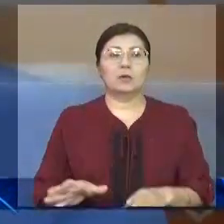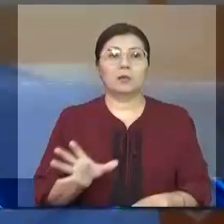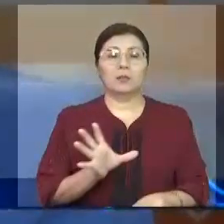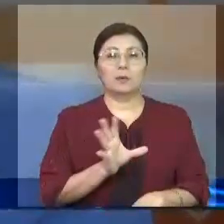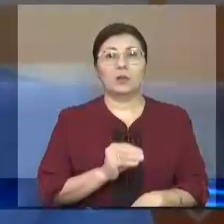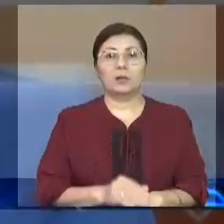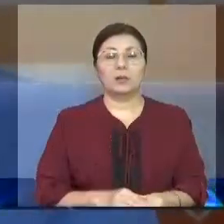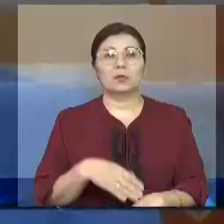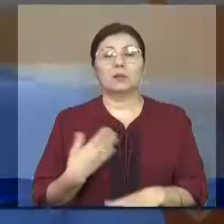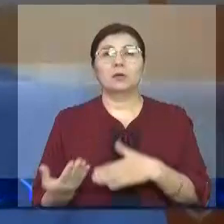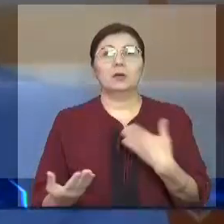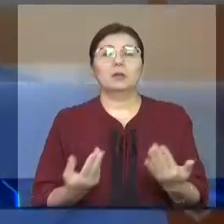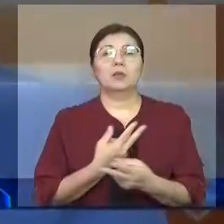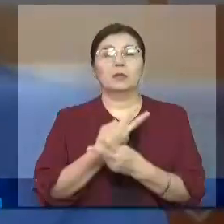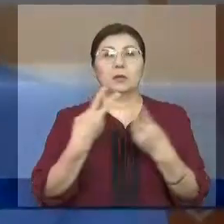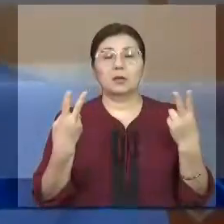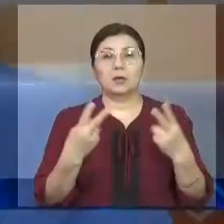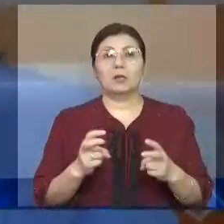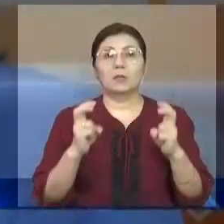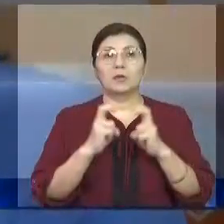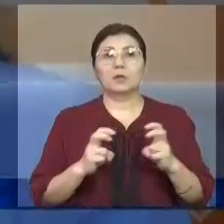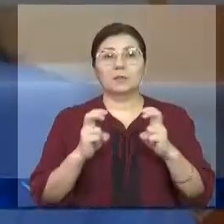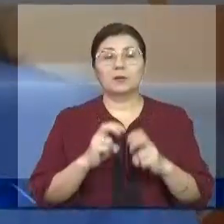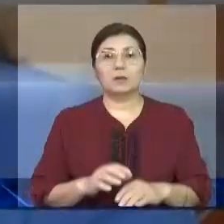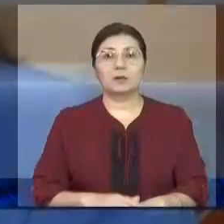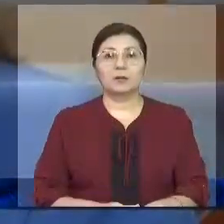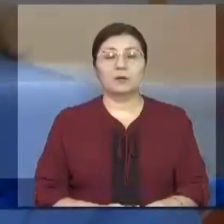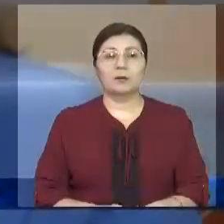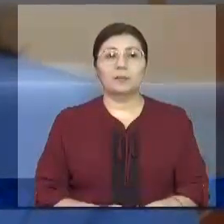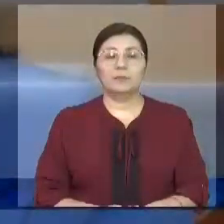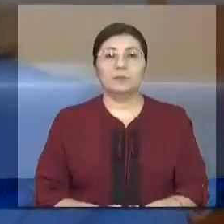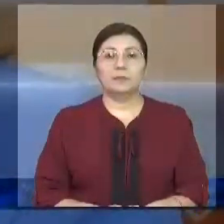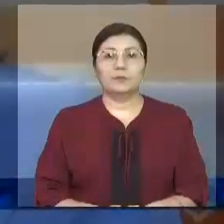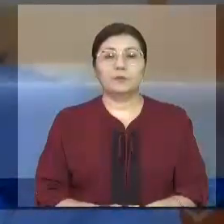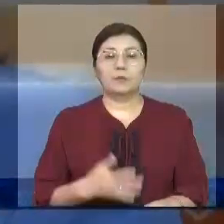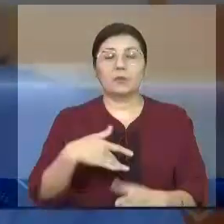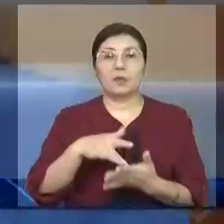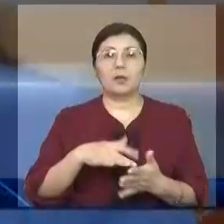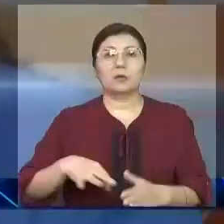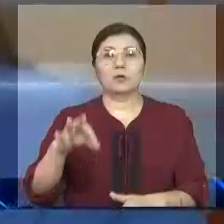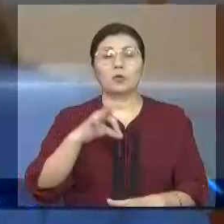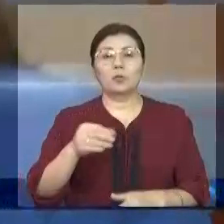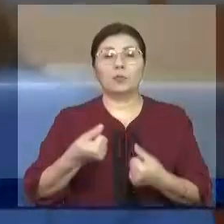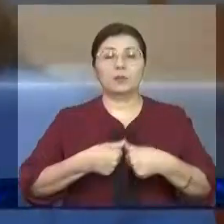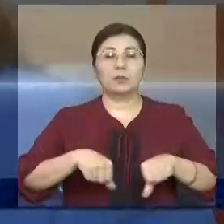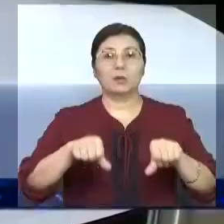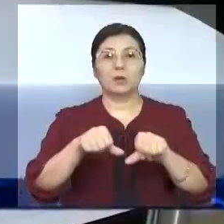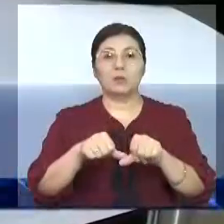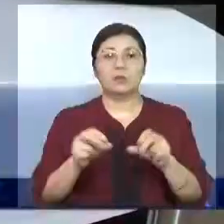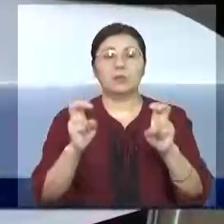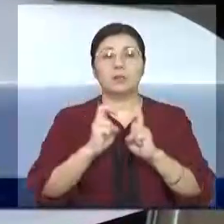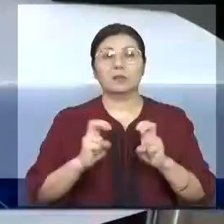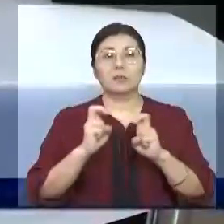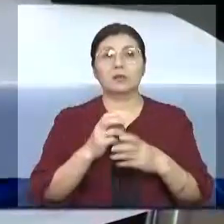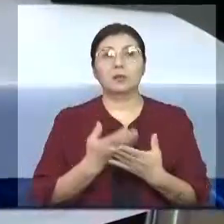барлығы жан-жақты қаралып, талданып, ол жалғыз біздің қолымыздан ғана өтпейді, қалалық облыстық комиссияның алдынан да өтеді.